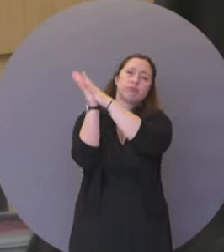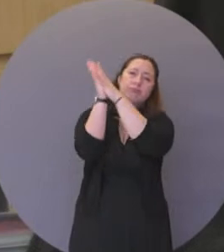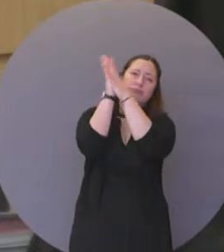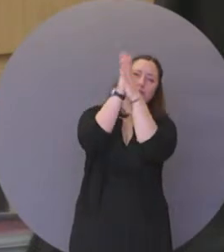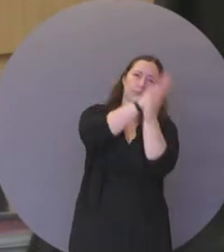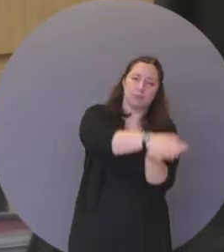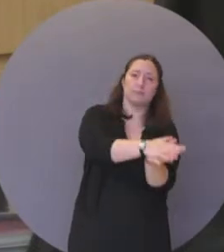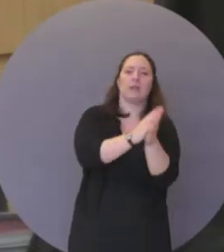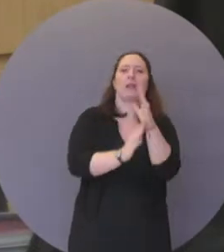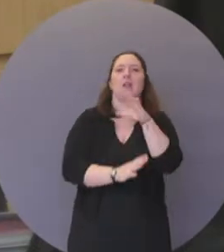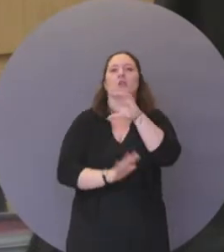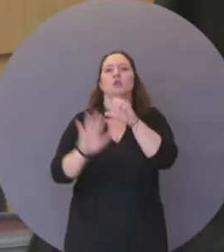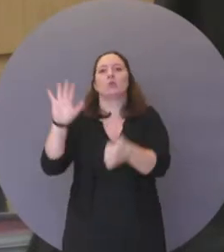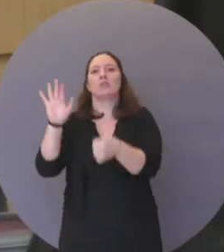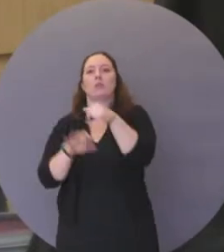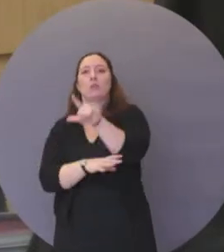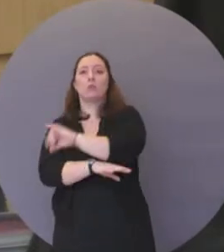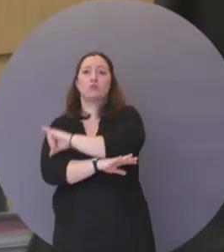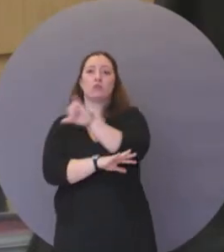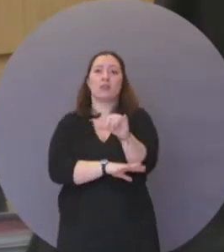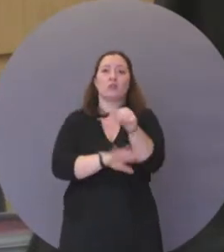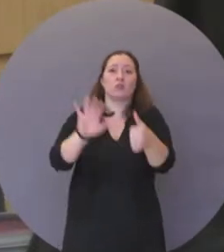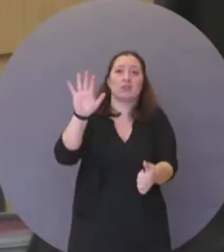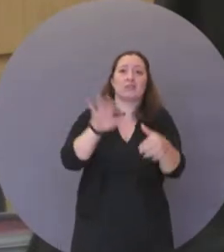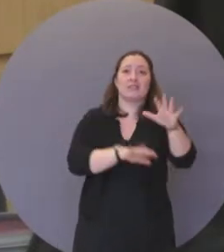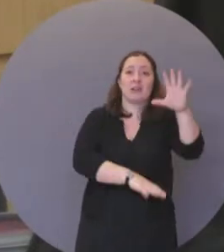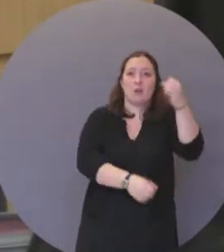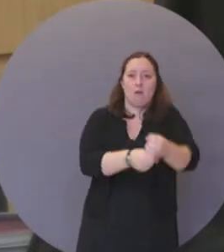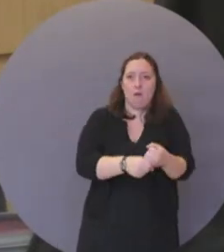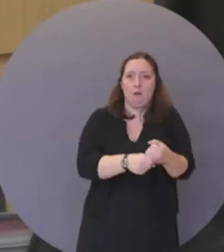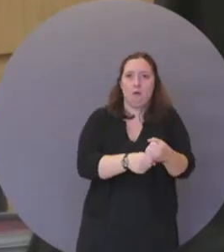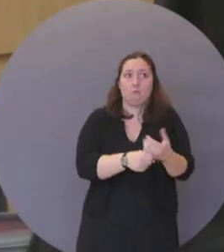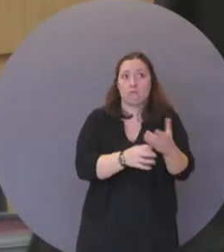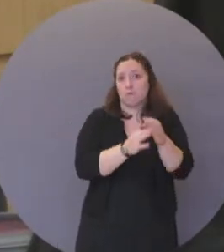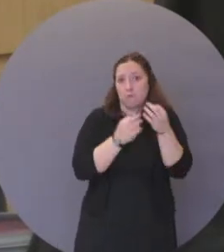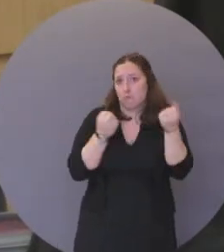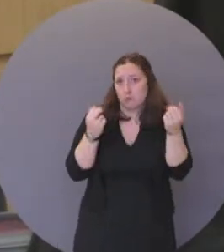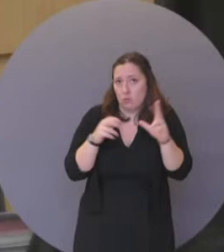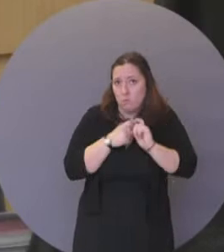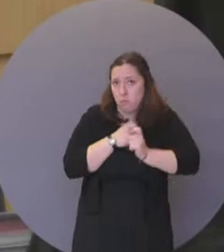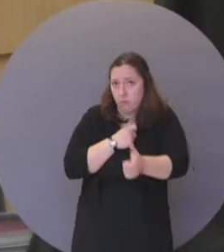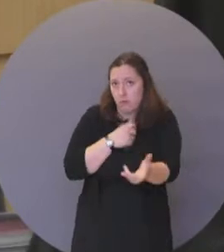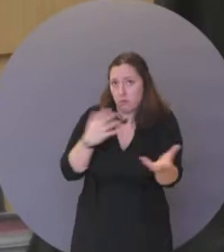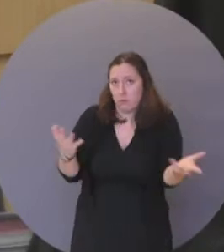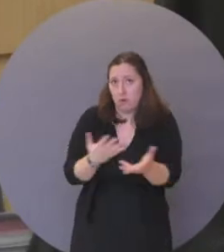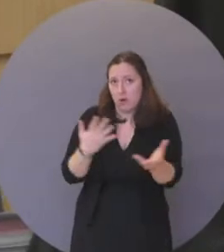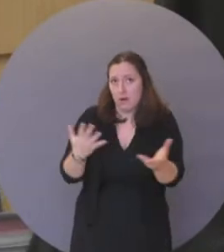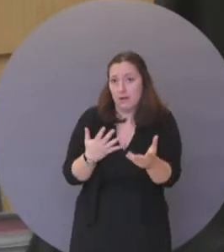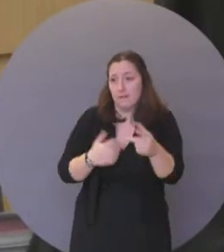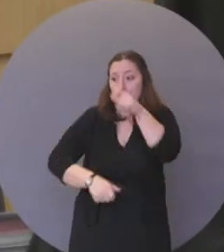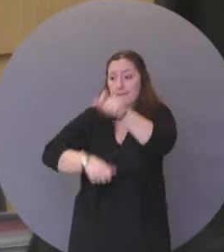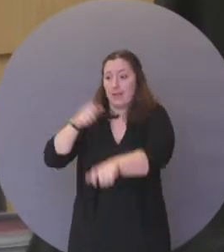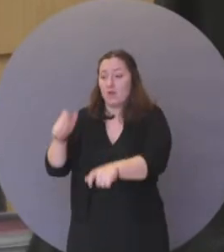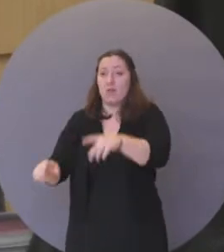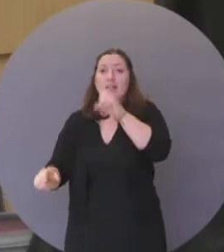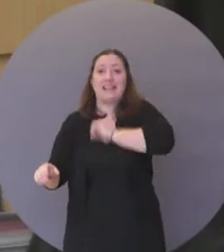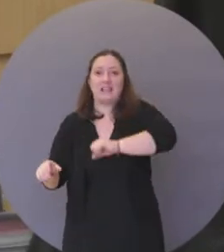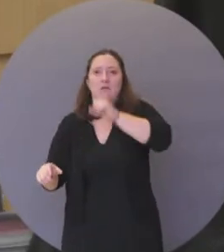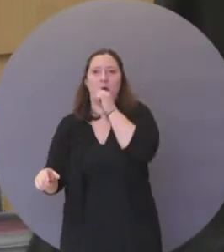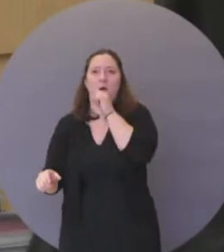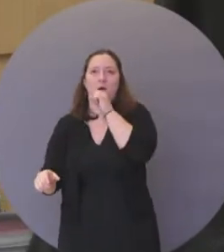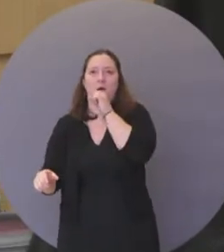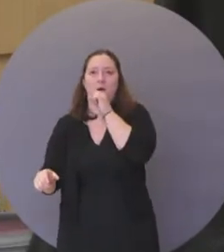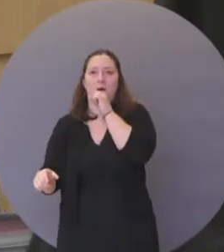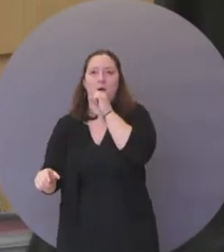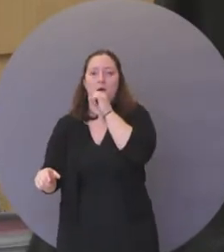de 62 à 65 ans résultat c'est la basculation et pour un grand nombre de sodium en fin de